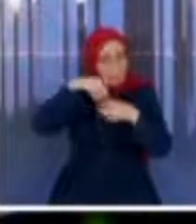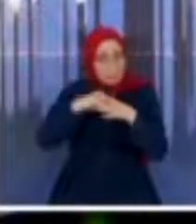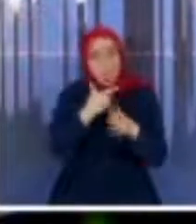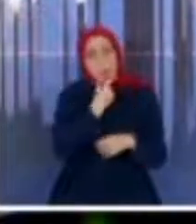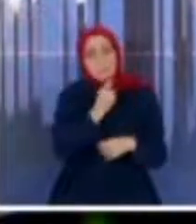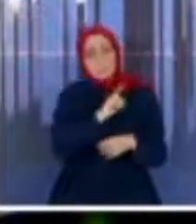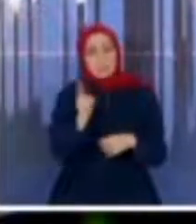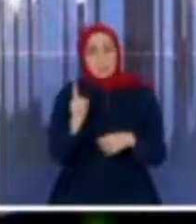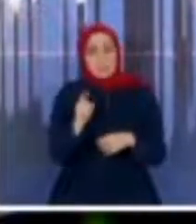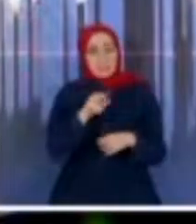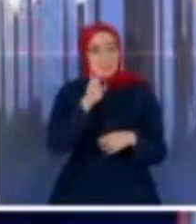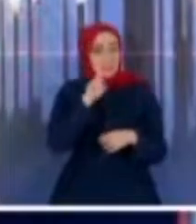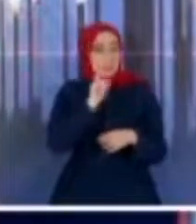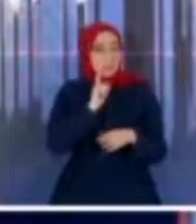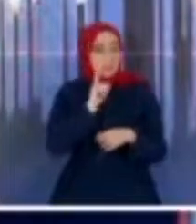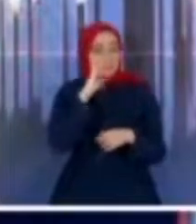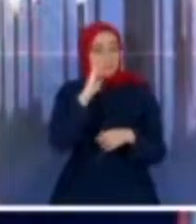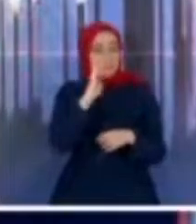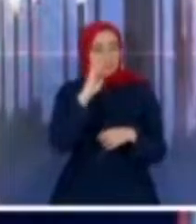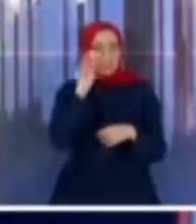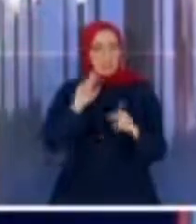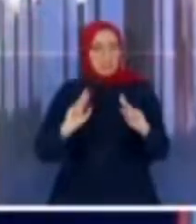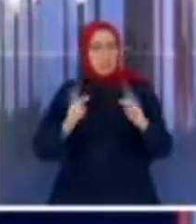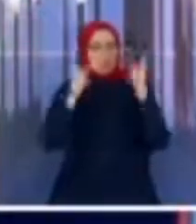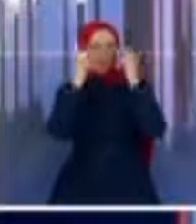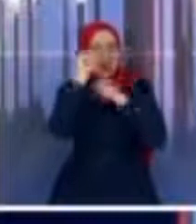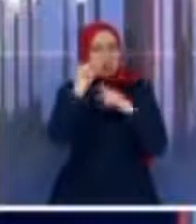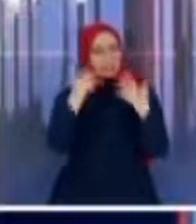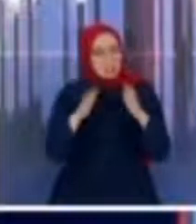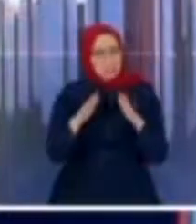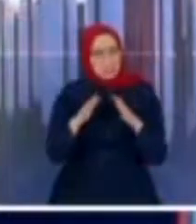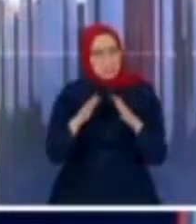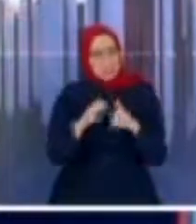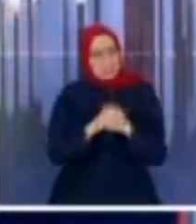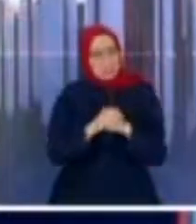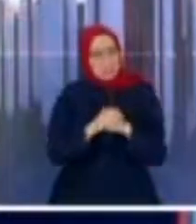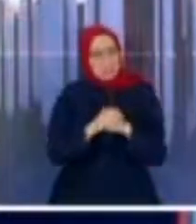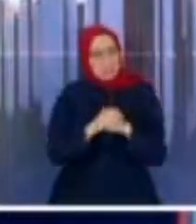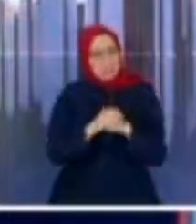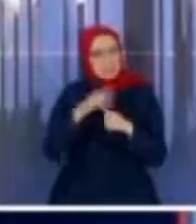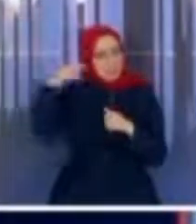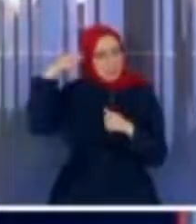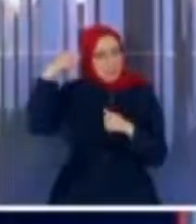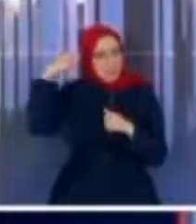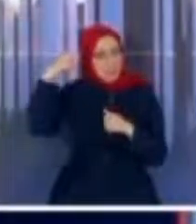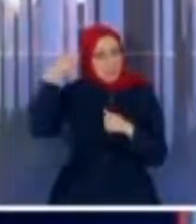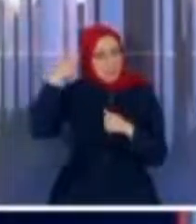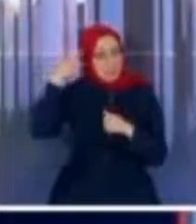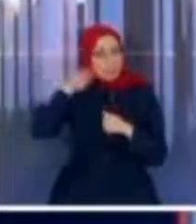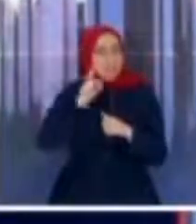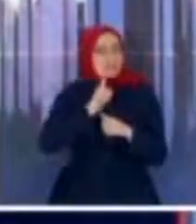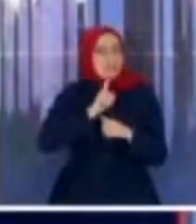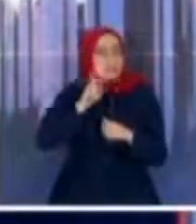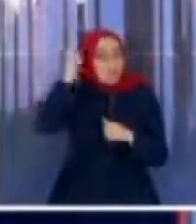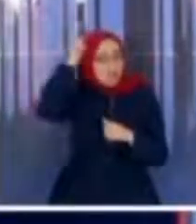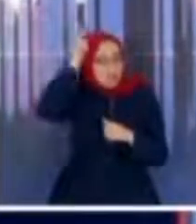جميلة. المرأة في بيجة عندها قيمة كبيرة برشا. يعني مثلا انا تويك نفكر مثلا في المراه الريفيه،